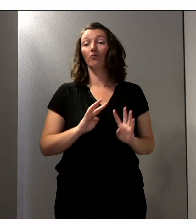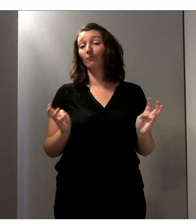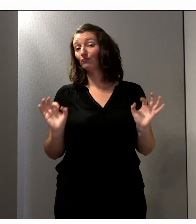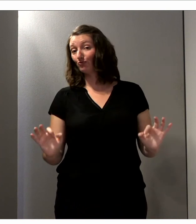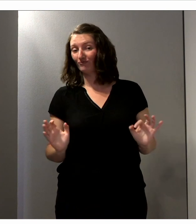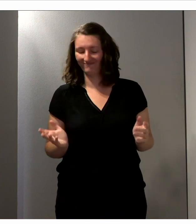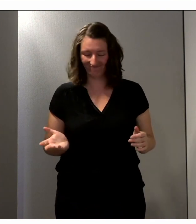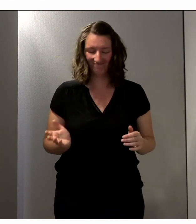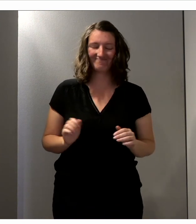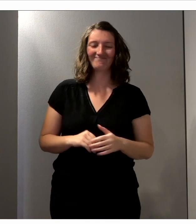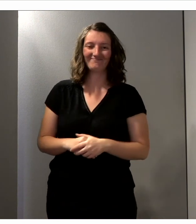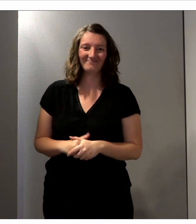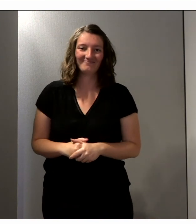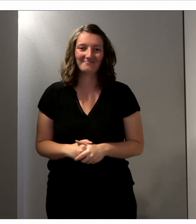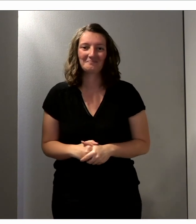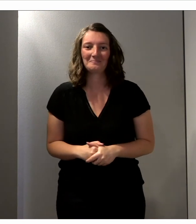d'ailleurs.